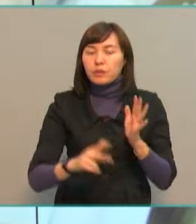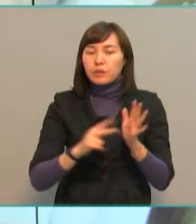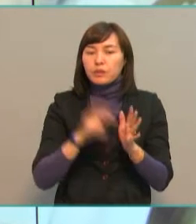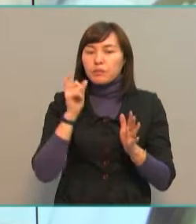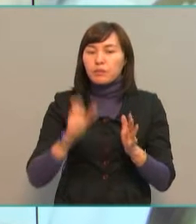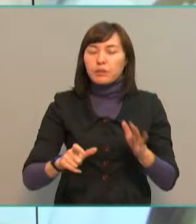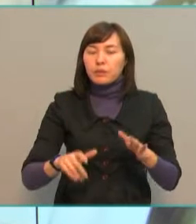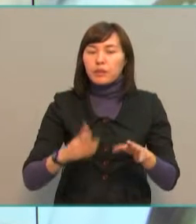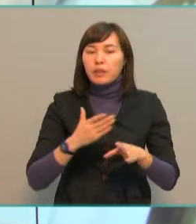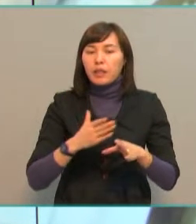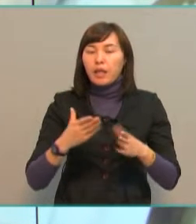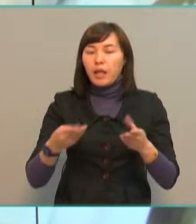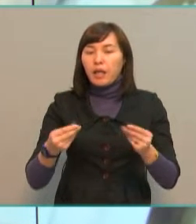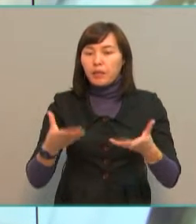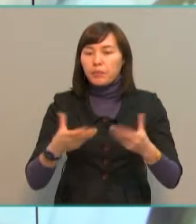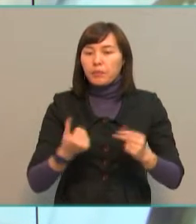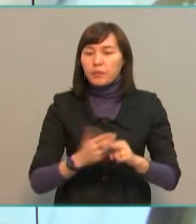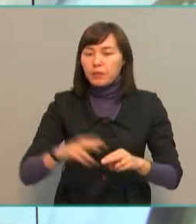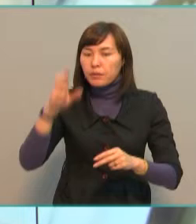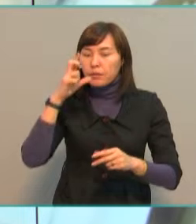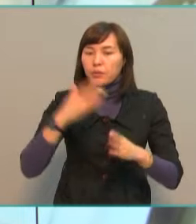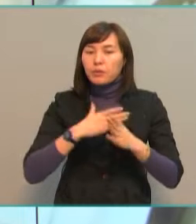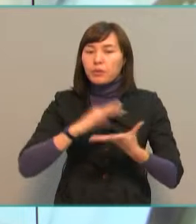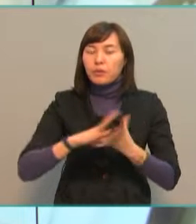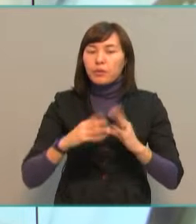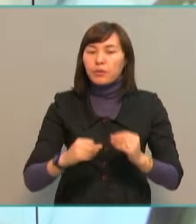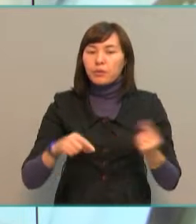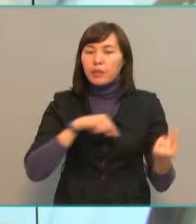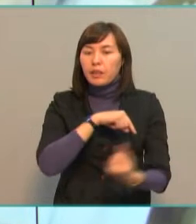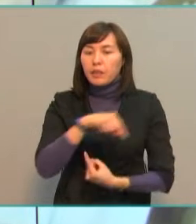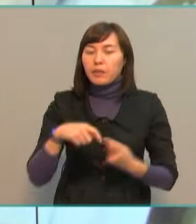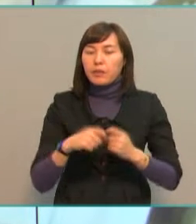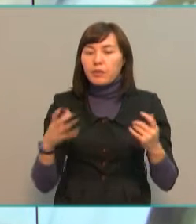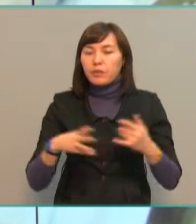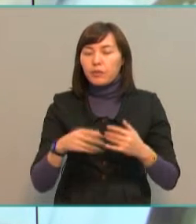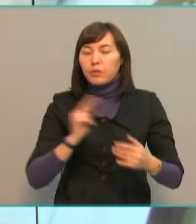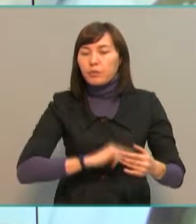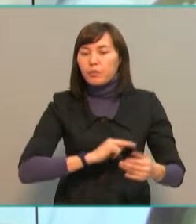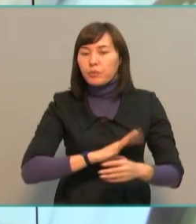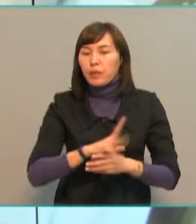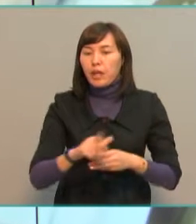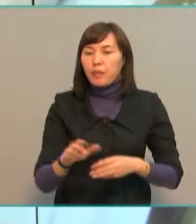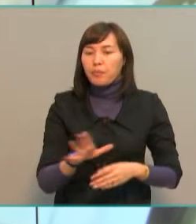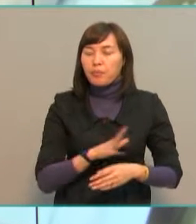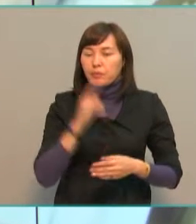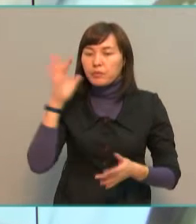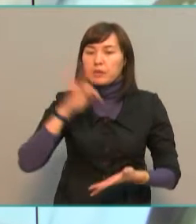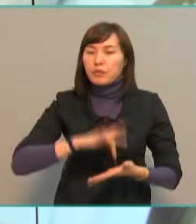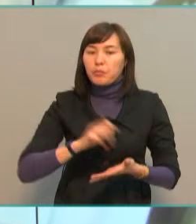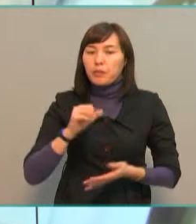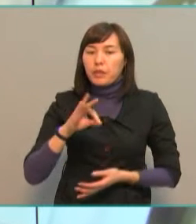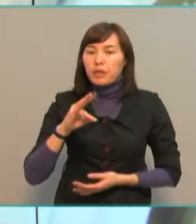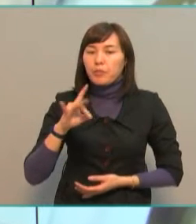3478 адам қайтарымсыз қаржы алды. Олар мемлекеттің қолдау арқасында кәсіп ашып, жерлестерін жұмыспен қамтыт. Шымкенттік